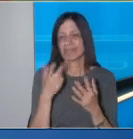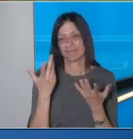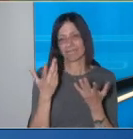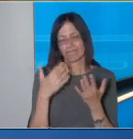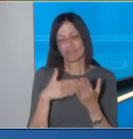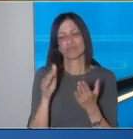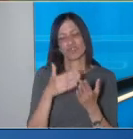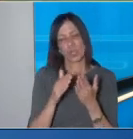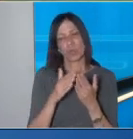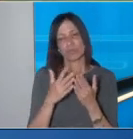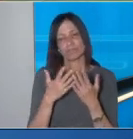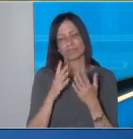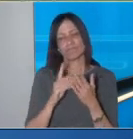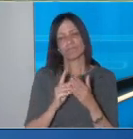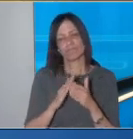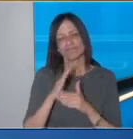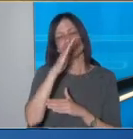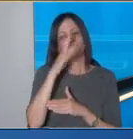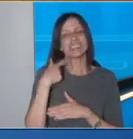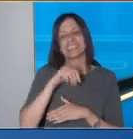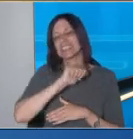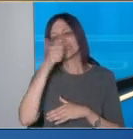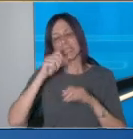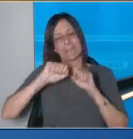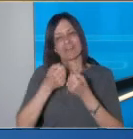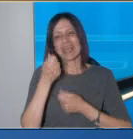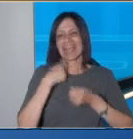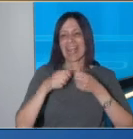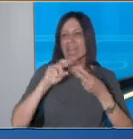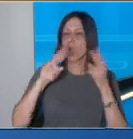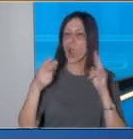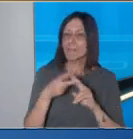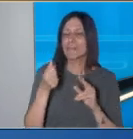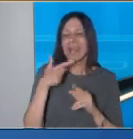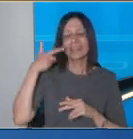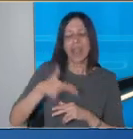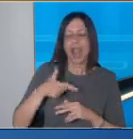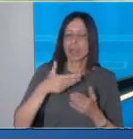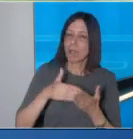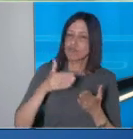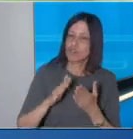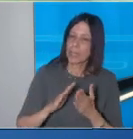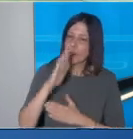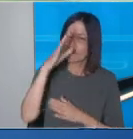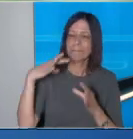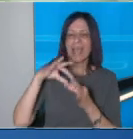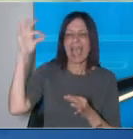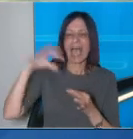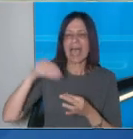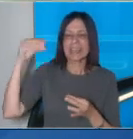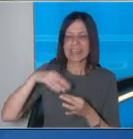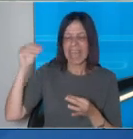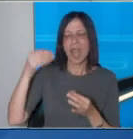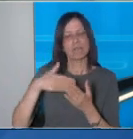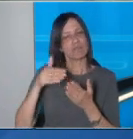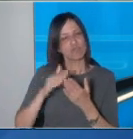ילכו ויגדלו. אנחנו עדיין בשיא משבר כלכלי עולמי, מחירי הדלק שממשיכים לזנק, החיטה שעוד צפויה לזנק,